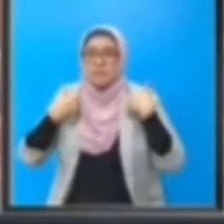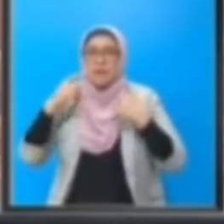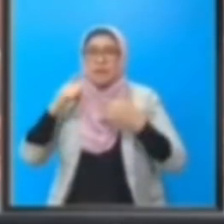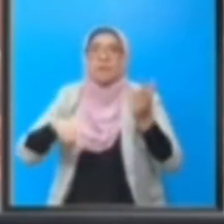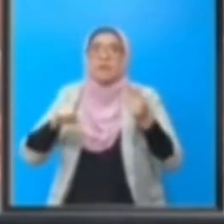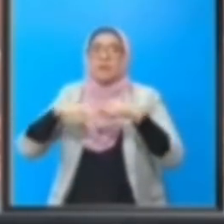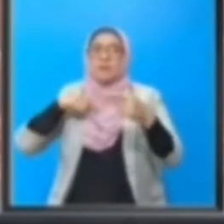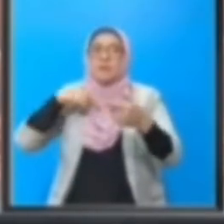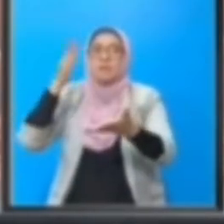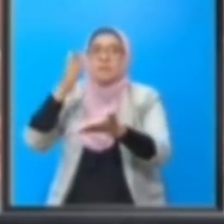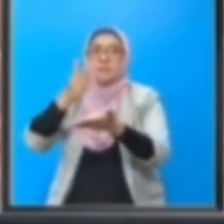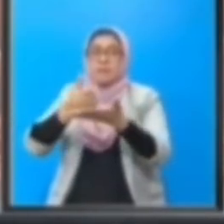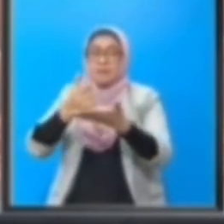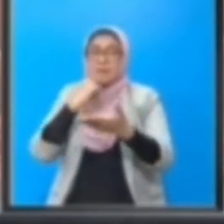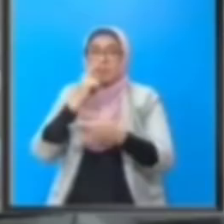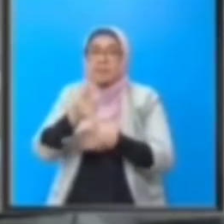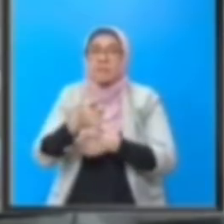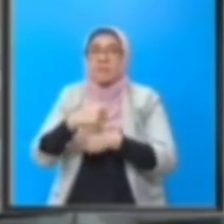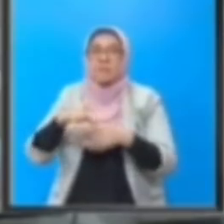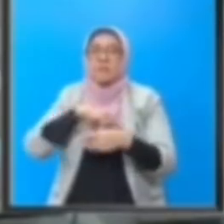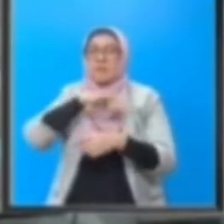kita minta